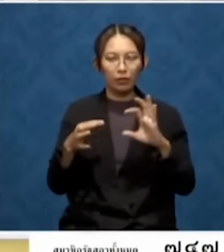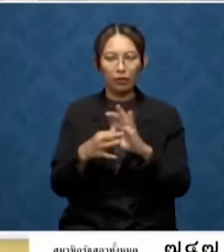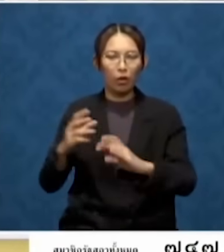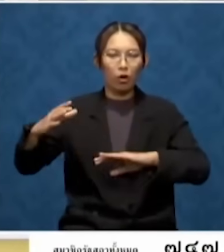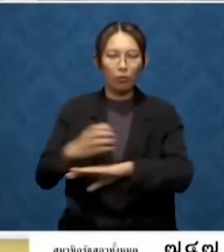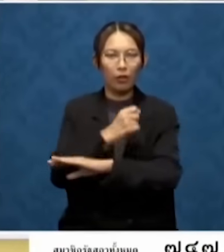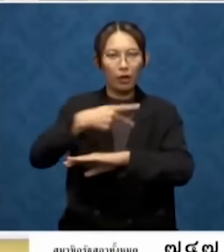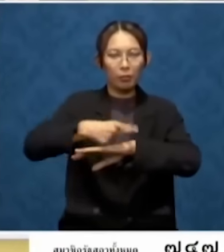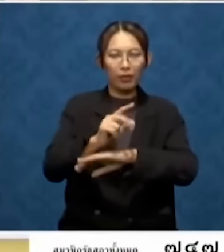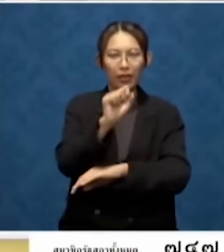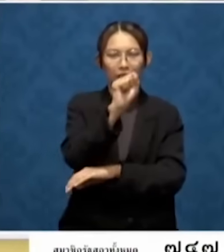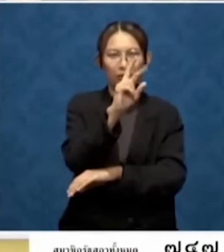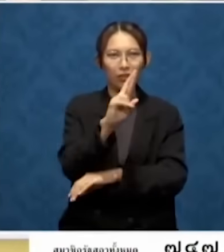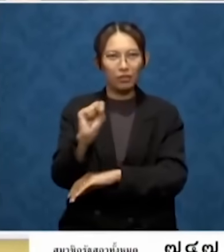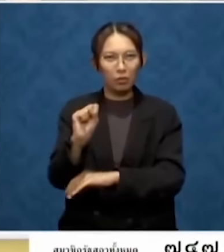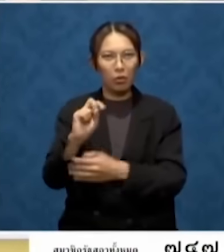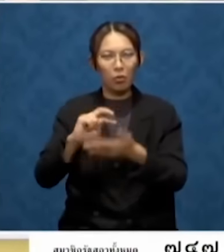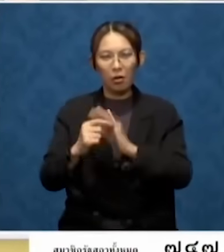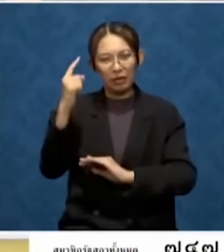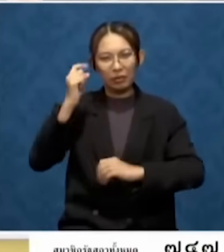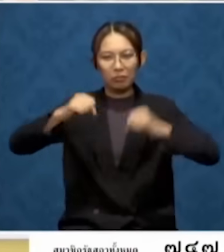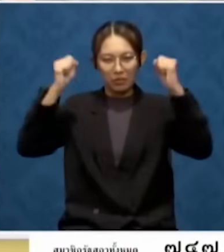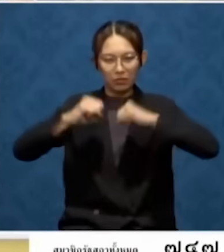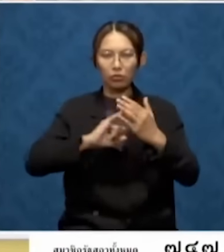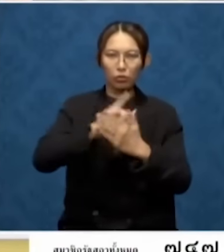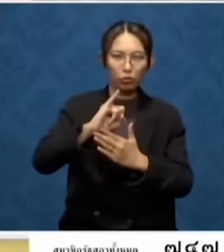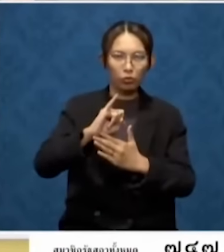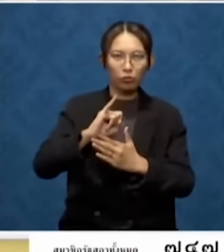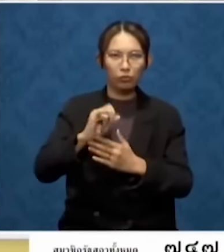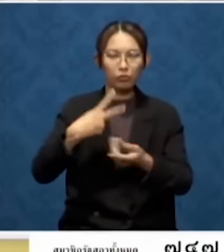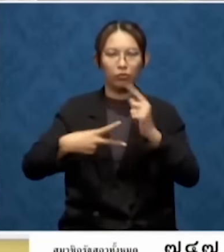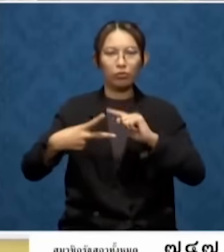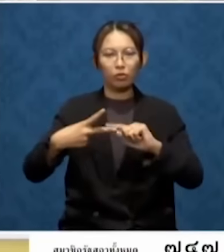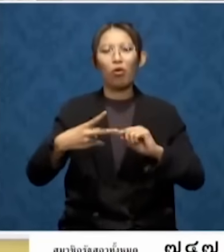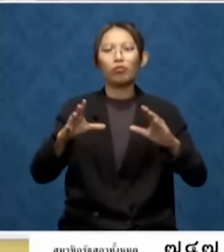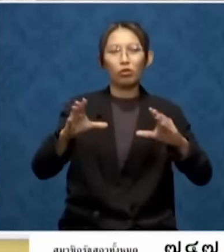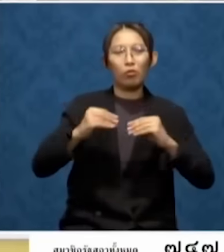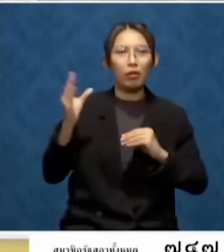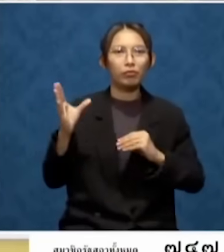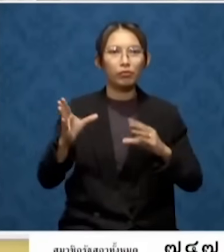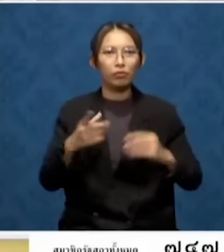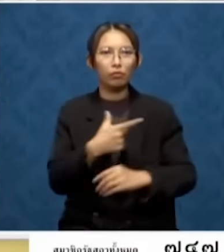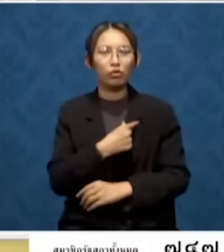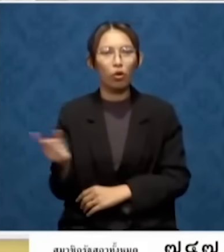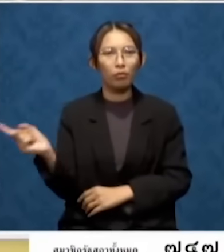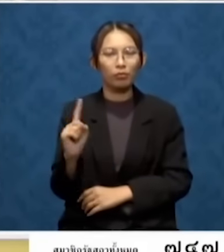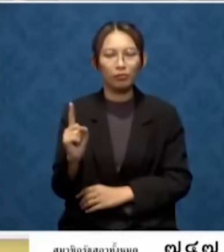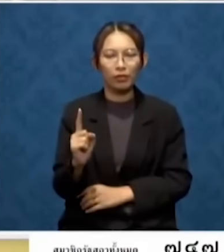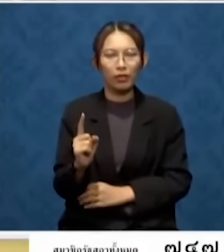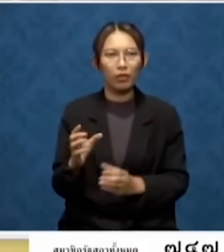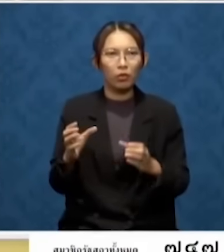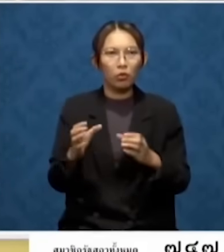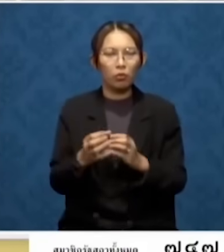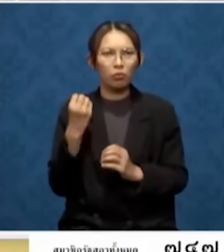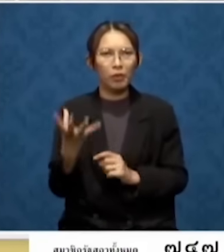าในการตัดสินในหลักการที่ถูกต้อง2คือท่านรู้เห็นเป็นใจกับกรณีจะทำให้เสียงข้างมากเนื่องจ